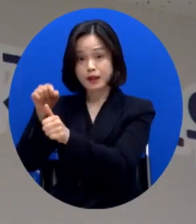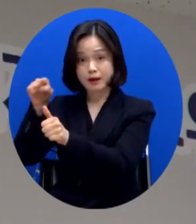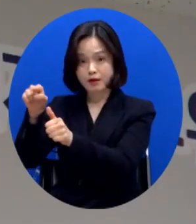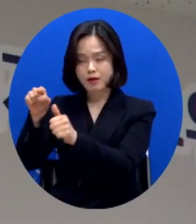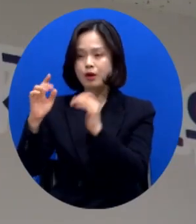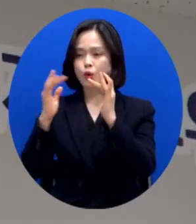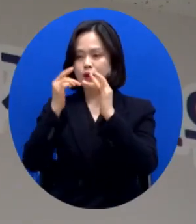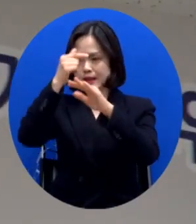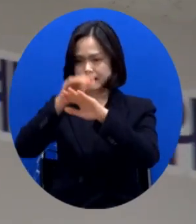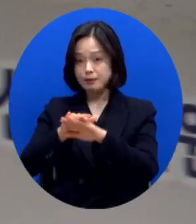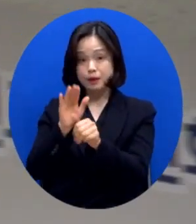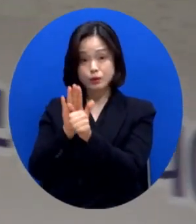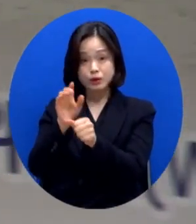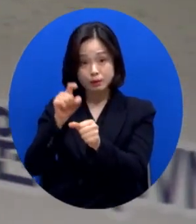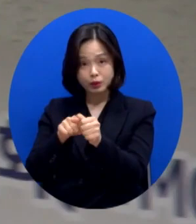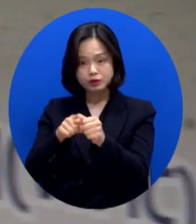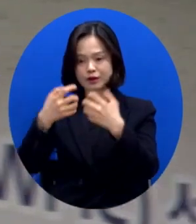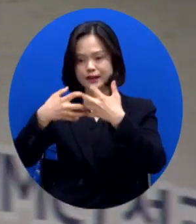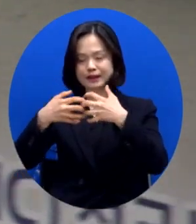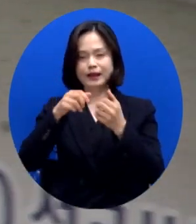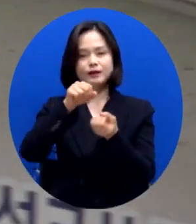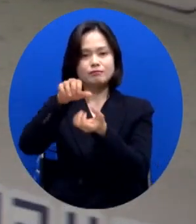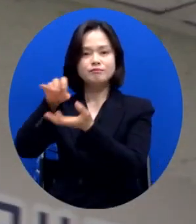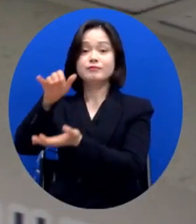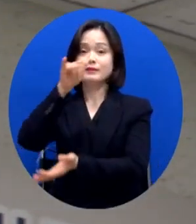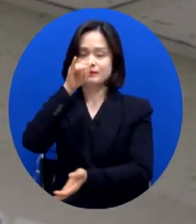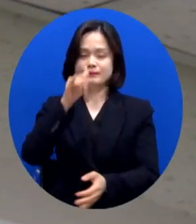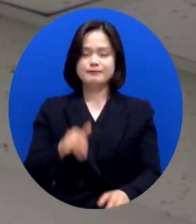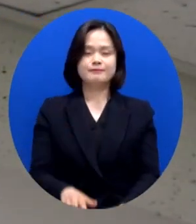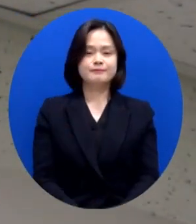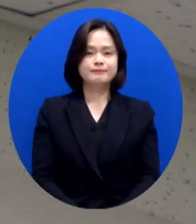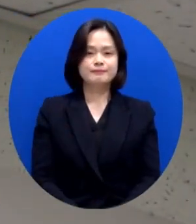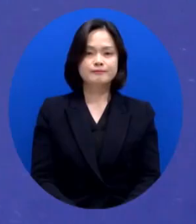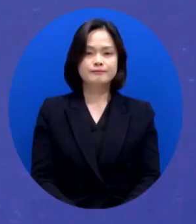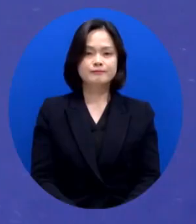장비 보급을 추진하는 등 세계 선교를 위해 노력하고 있습니다.